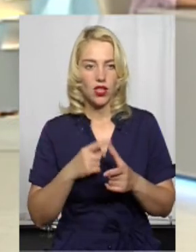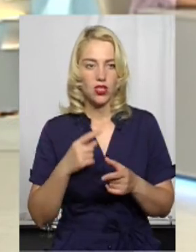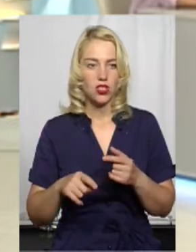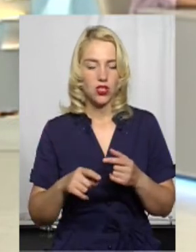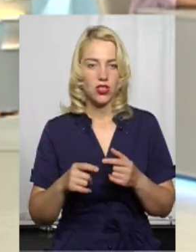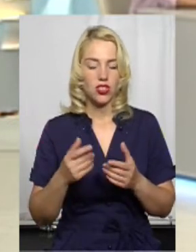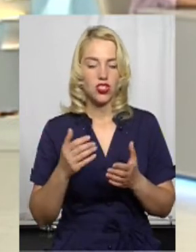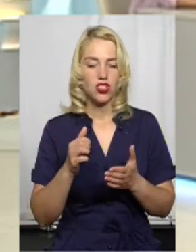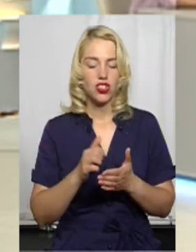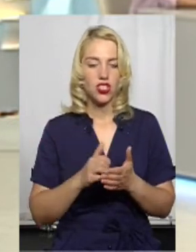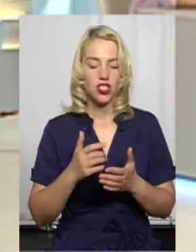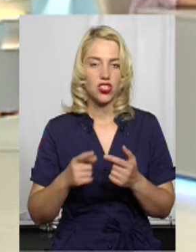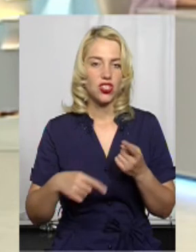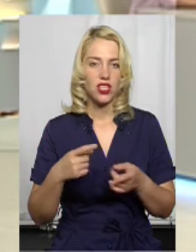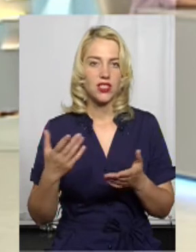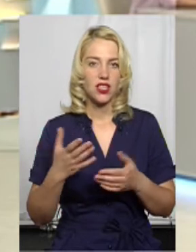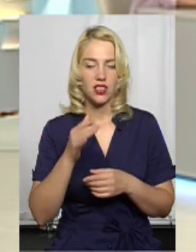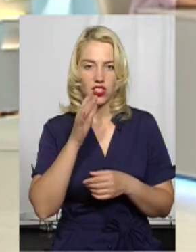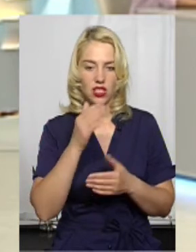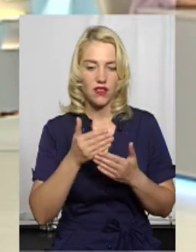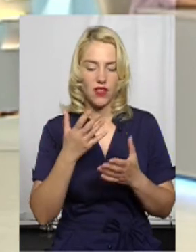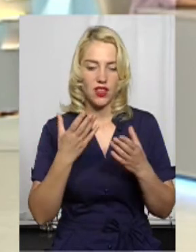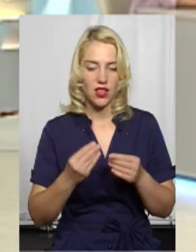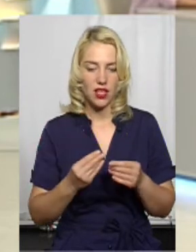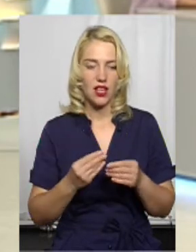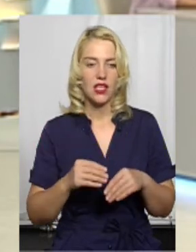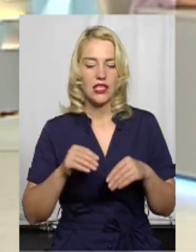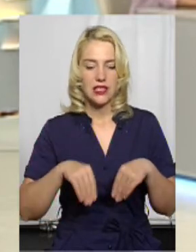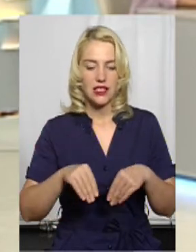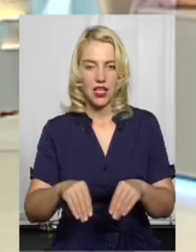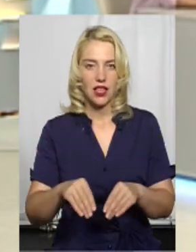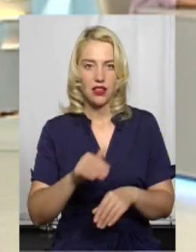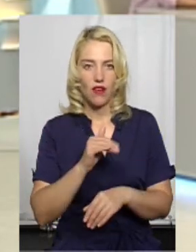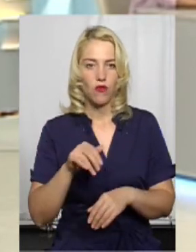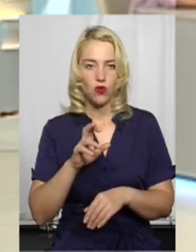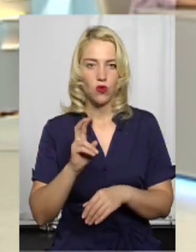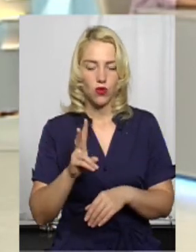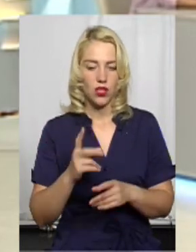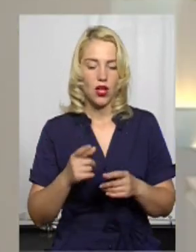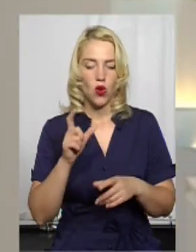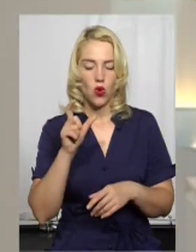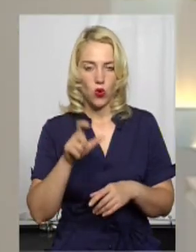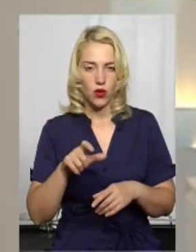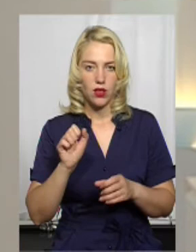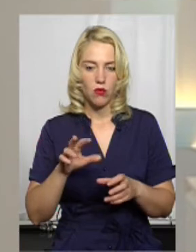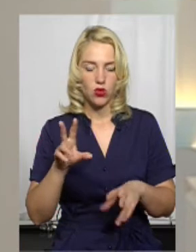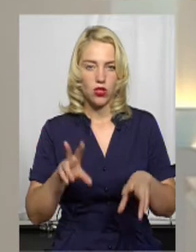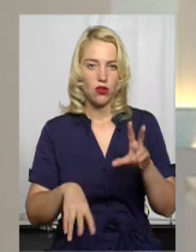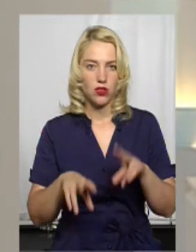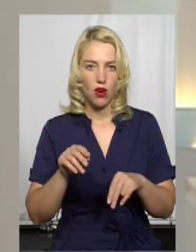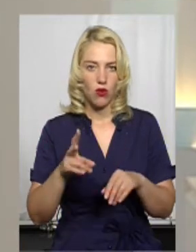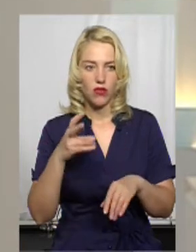який час, от від дня закладки, від року закладки з фундукового саду, людина може розраховувати на